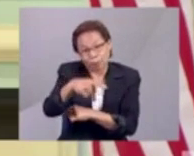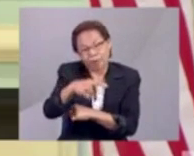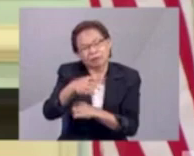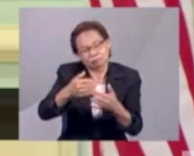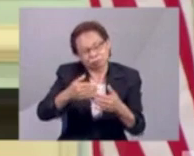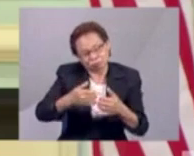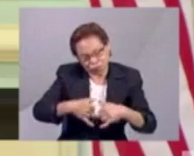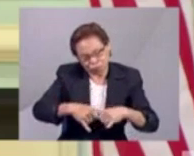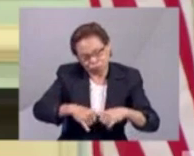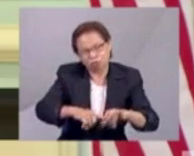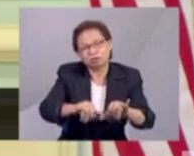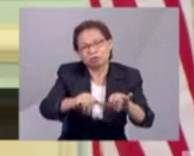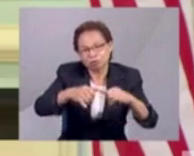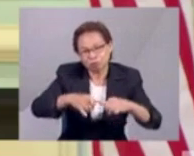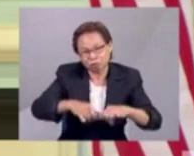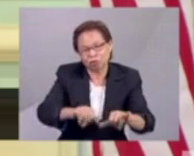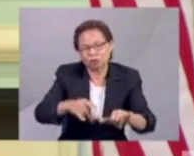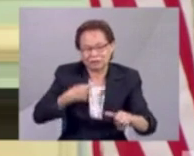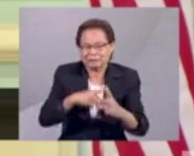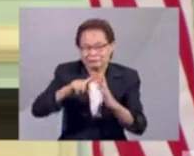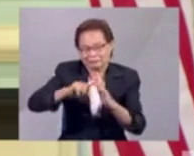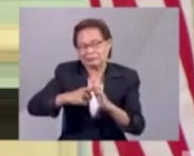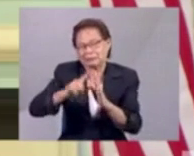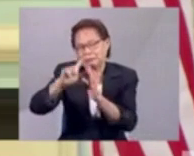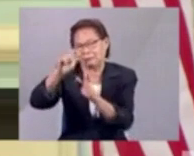berterusan yang akan kita perkenalkan nanti.